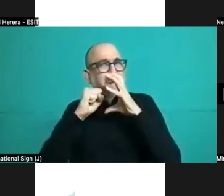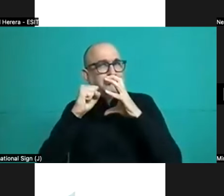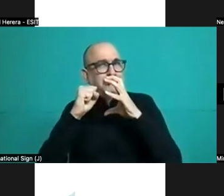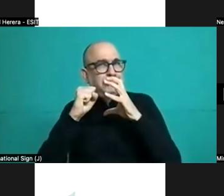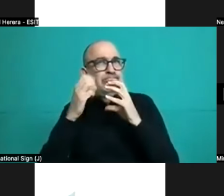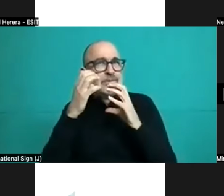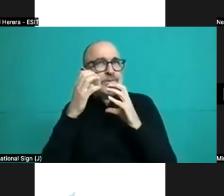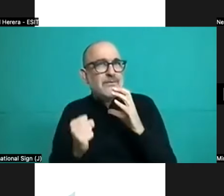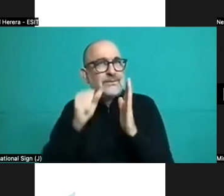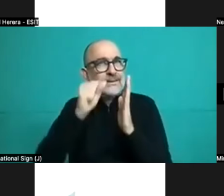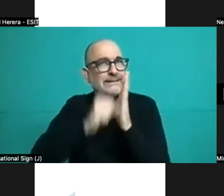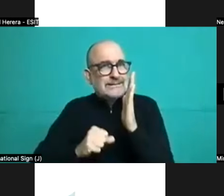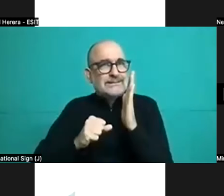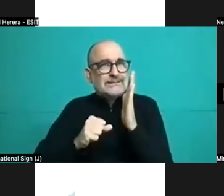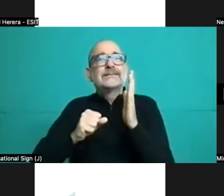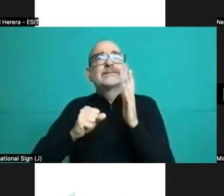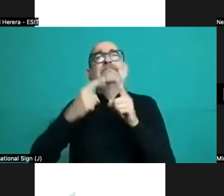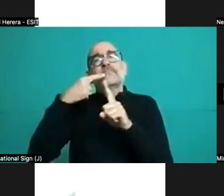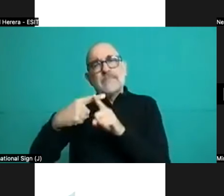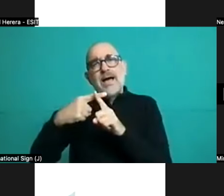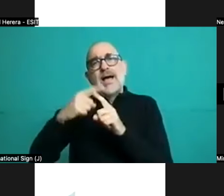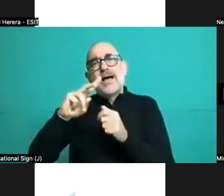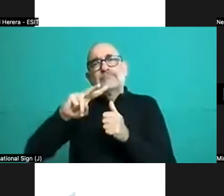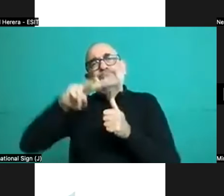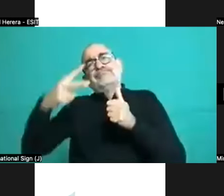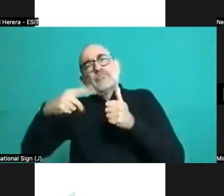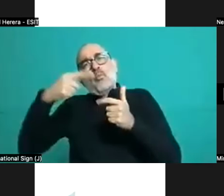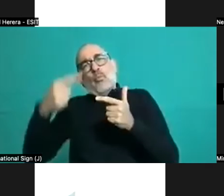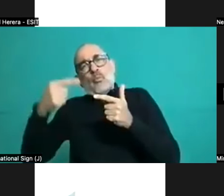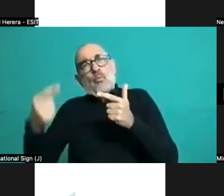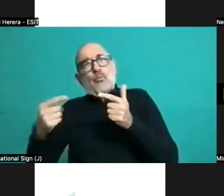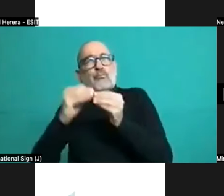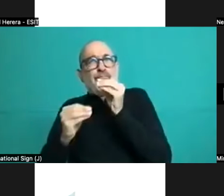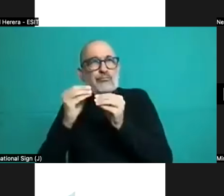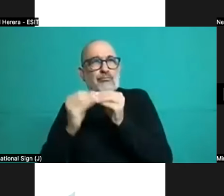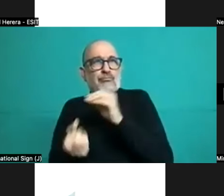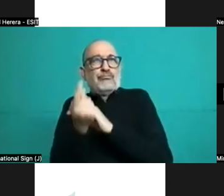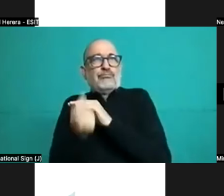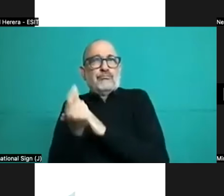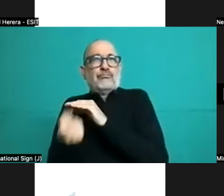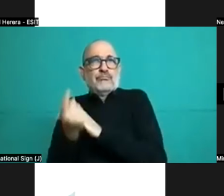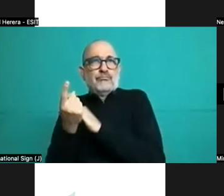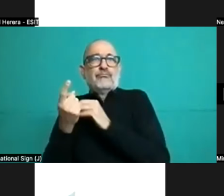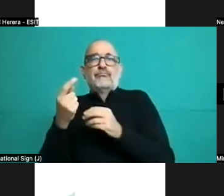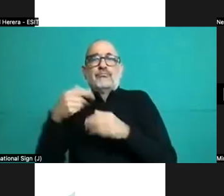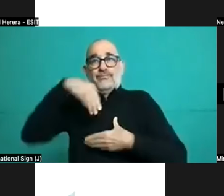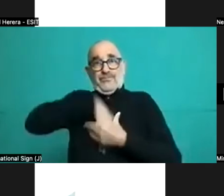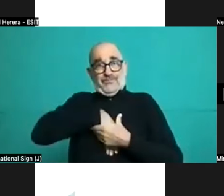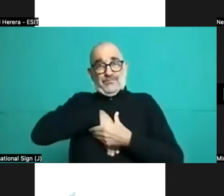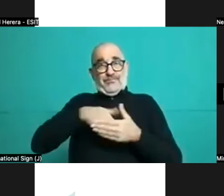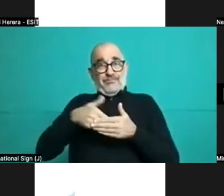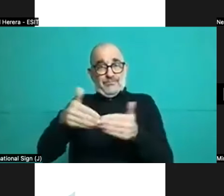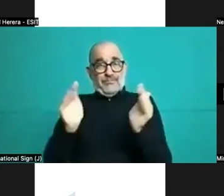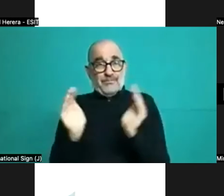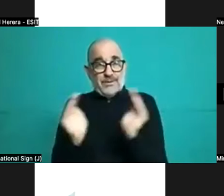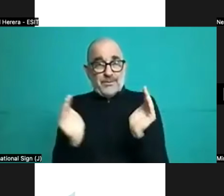et vu qu'il était resté hospitalisé longtemps, il a